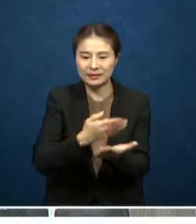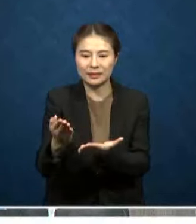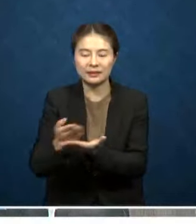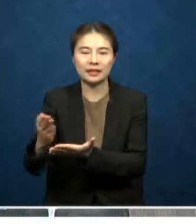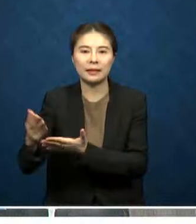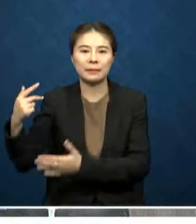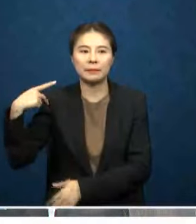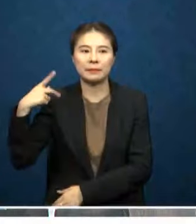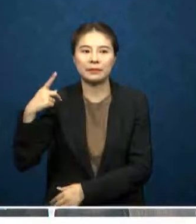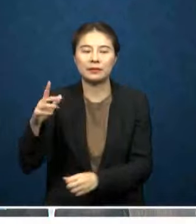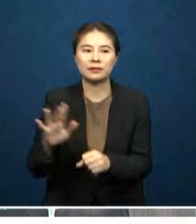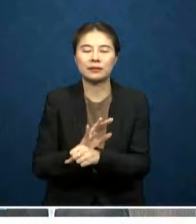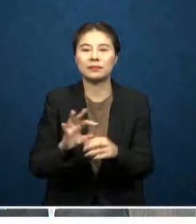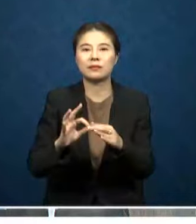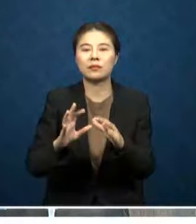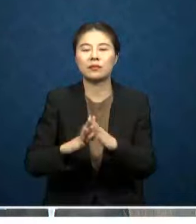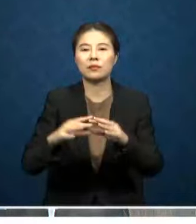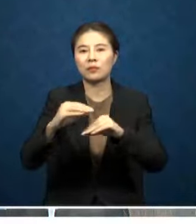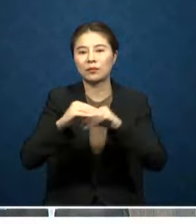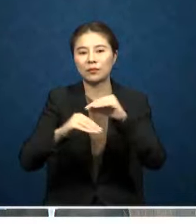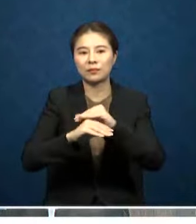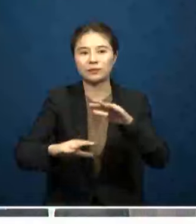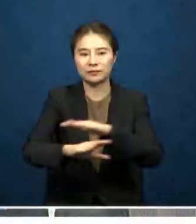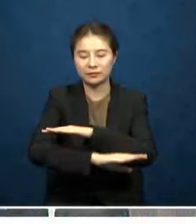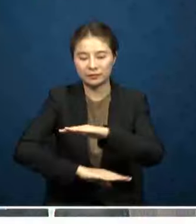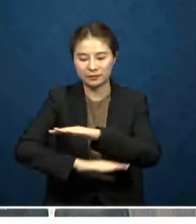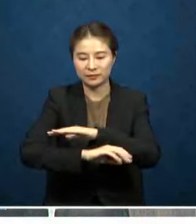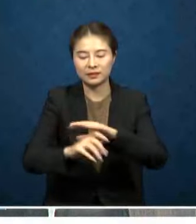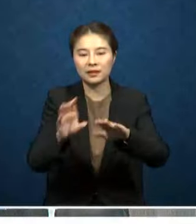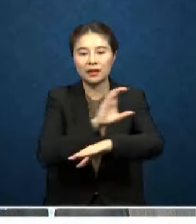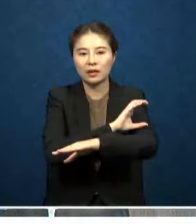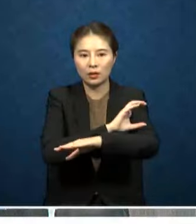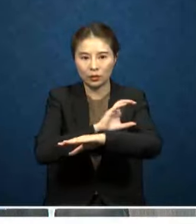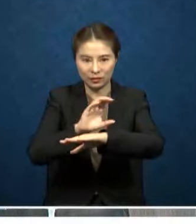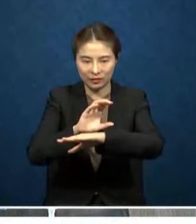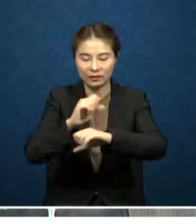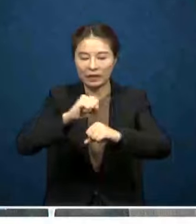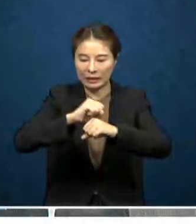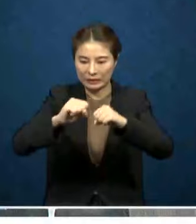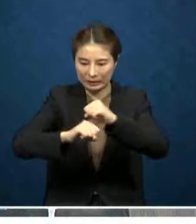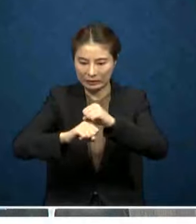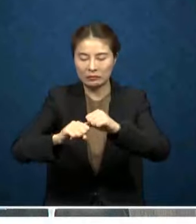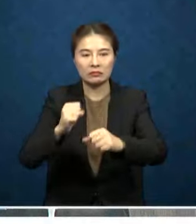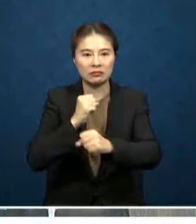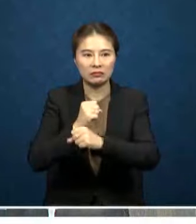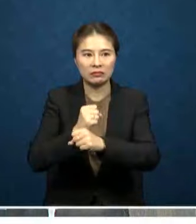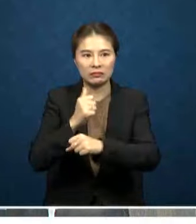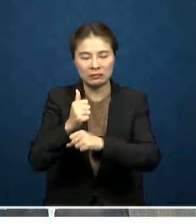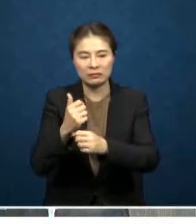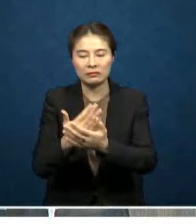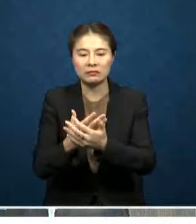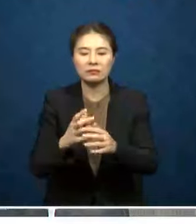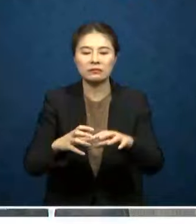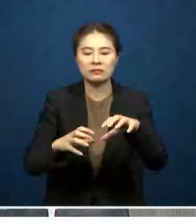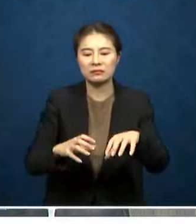มายที่เป็นโครงสร้างพื้นฐานสร้างได้แม้กระทั่งรถไฟฟ้ามากกว่า 1สายเผลอๆทำสนาม